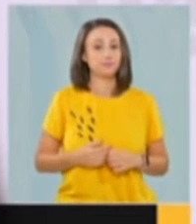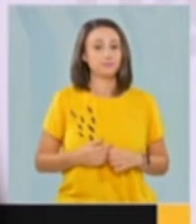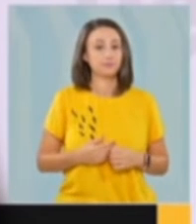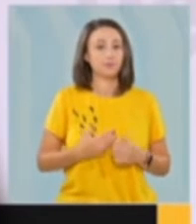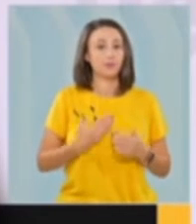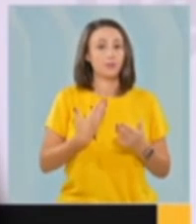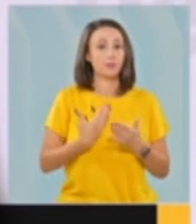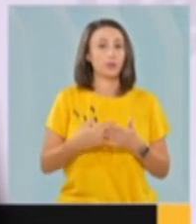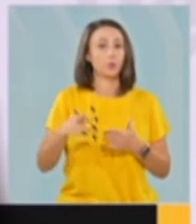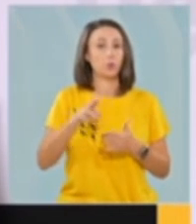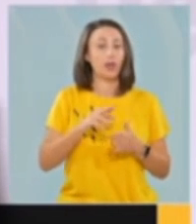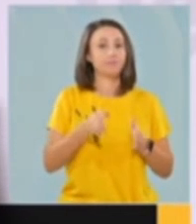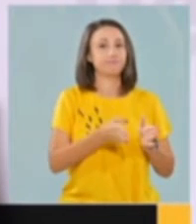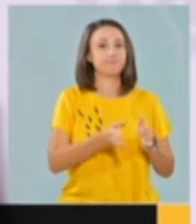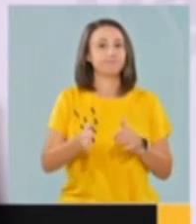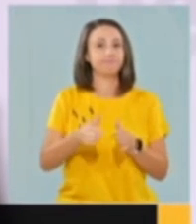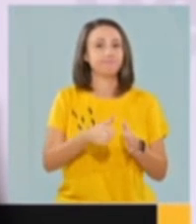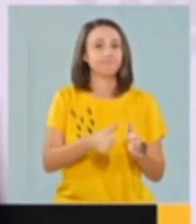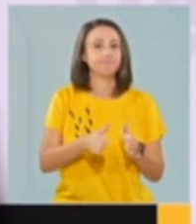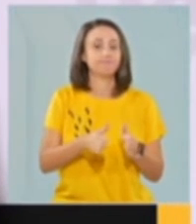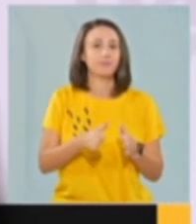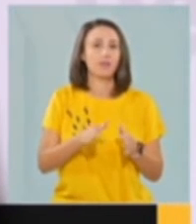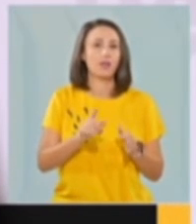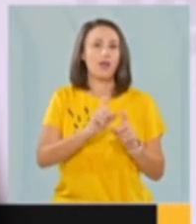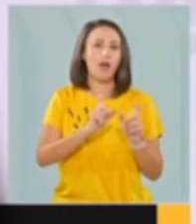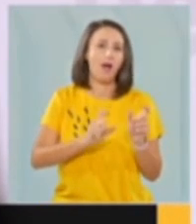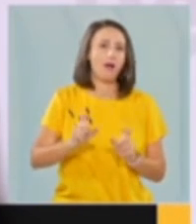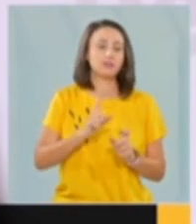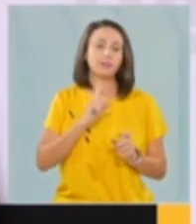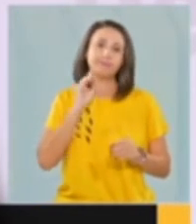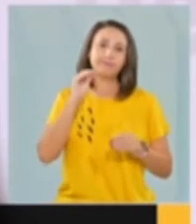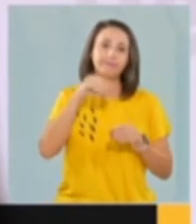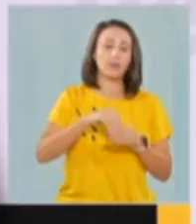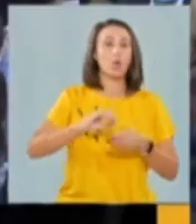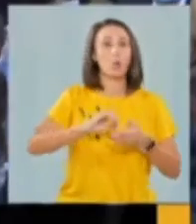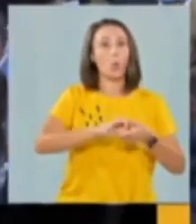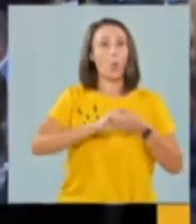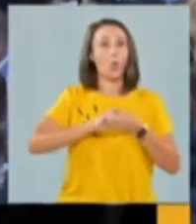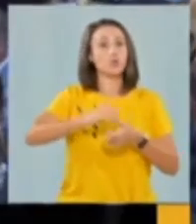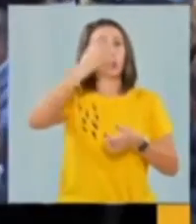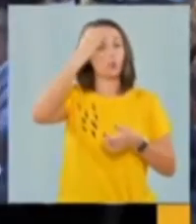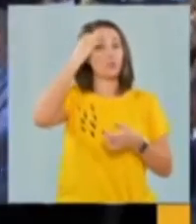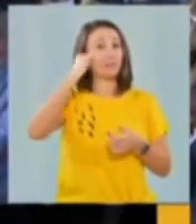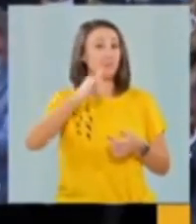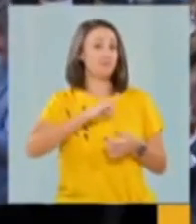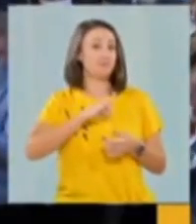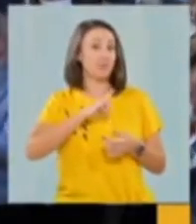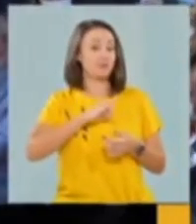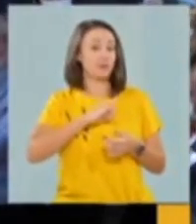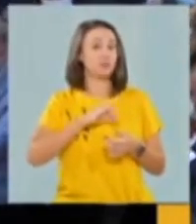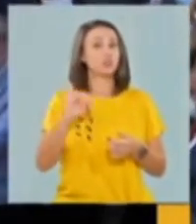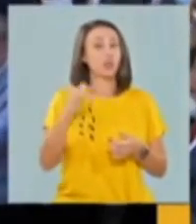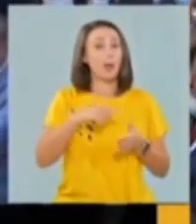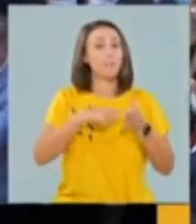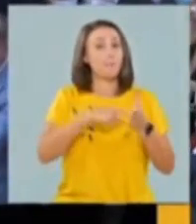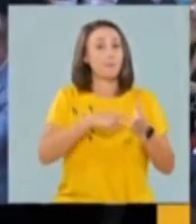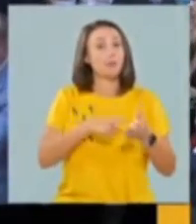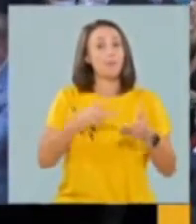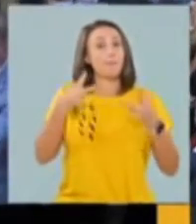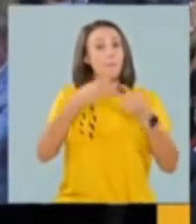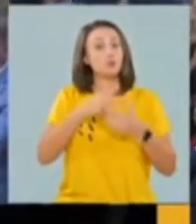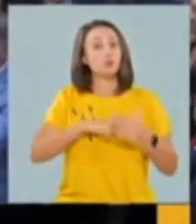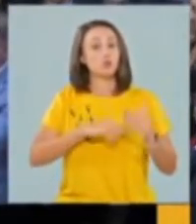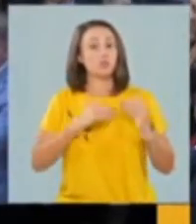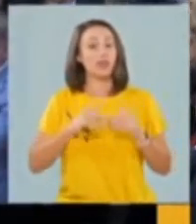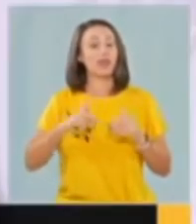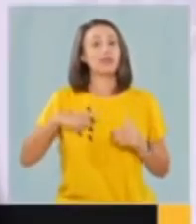pentru retrasări de hărți în interiorul coaliției guvernamentale. Interesant este că cel care a prezentat moțiunea PSD